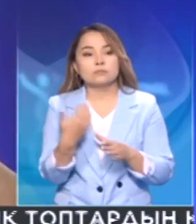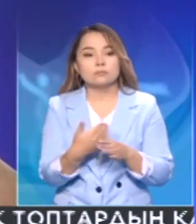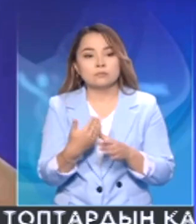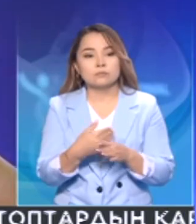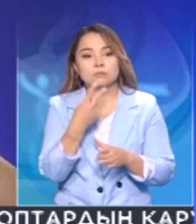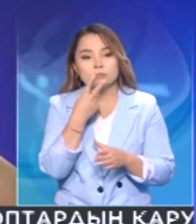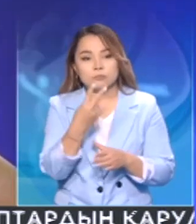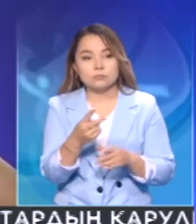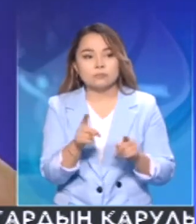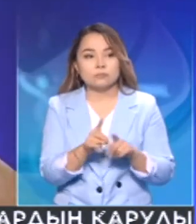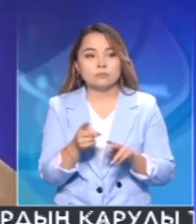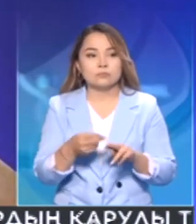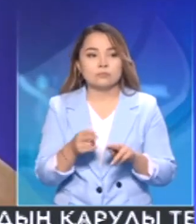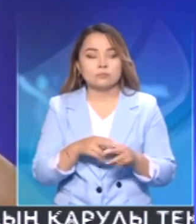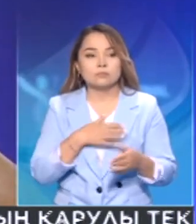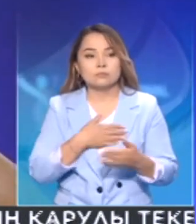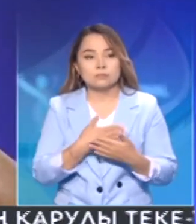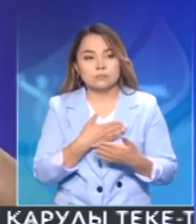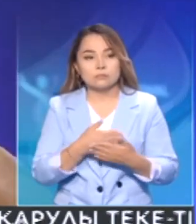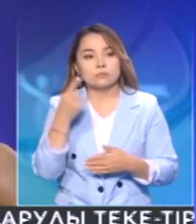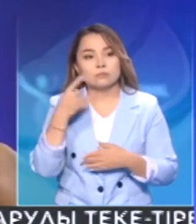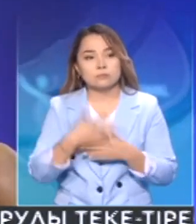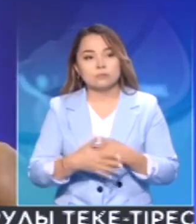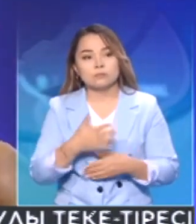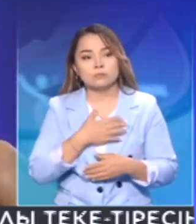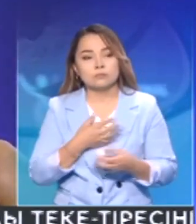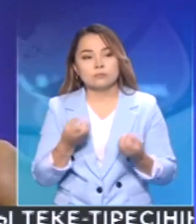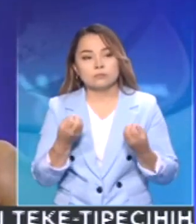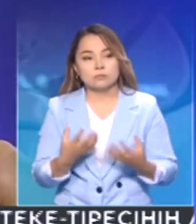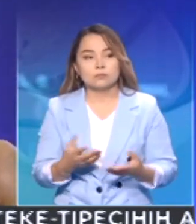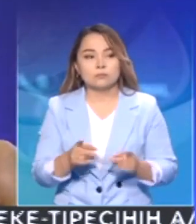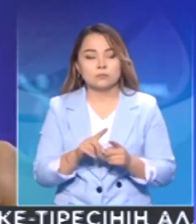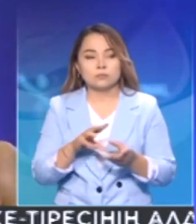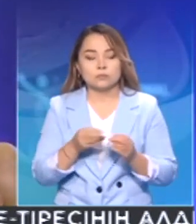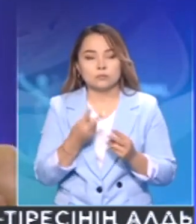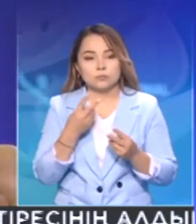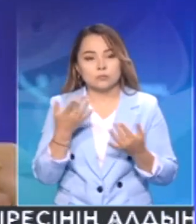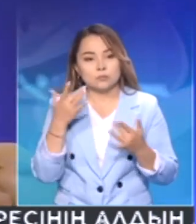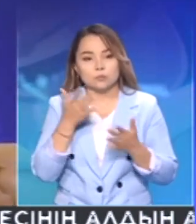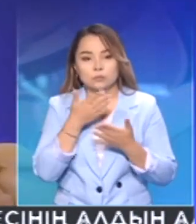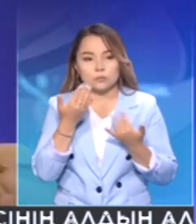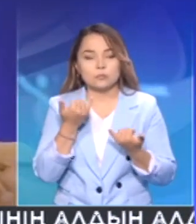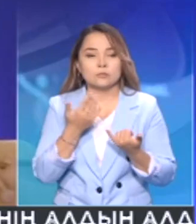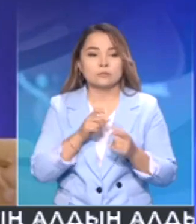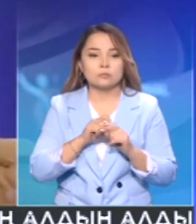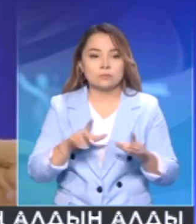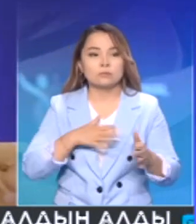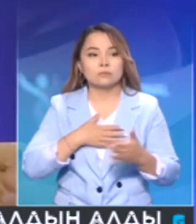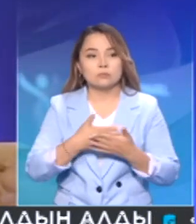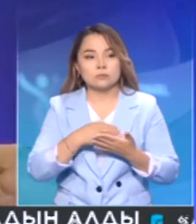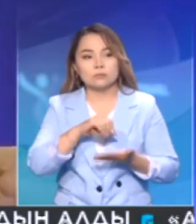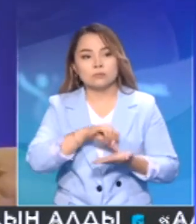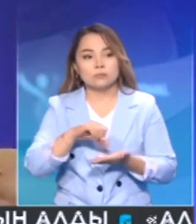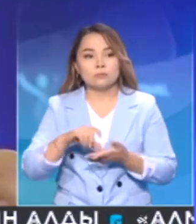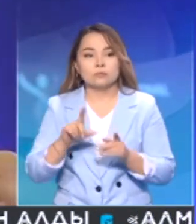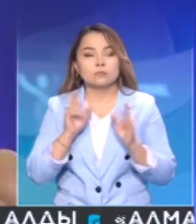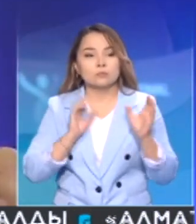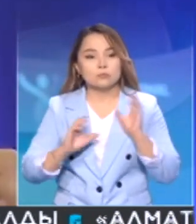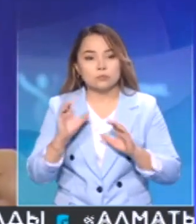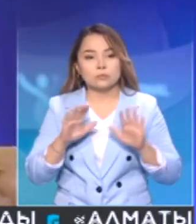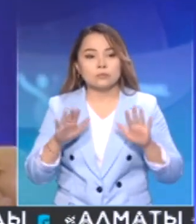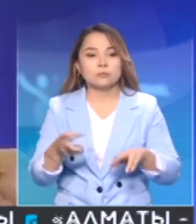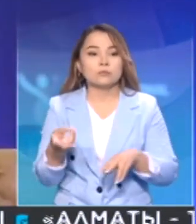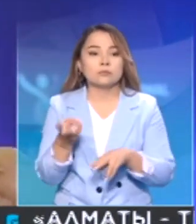көріп өскеннен кейін ба бұндай волонтер деген ұғым мен үшін жат бола қойған жоқ. Мектеп кезінен бастап белсенділікпен араласып жүргеннен кейін, университет